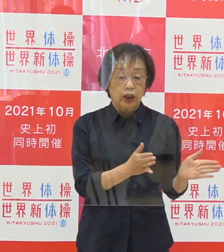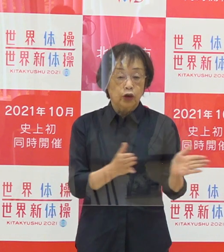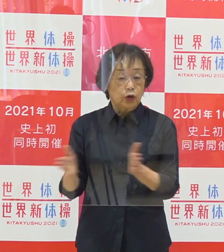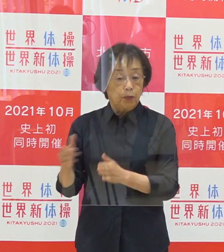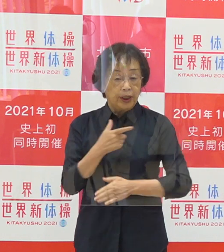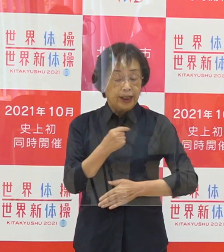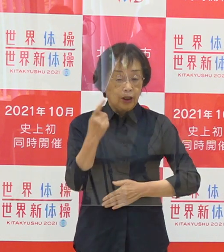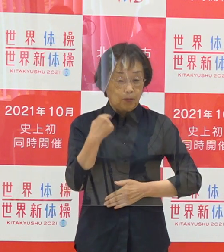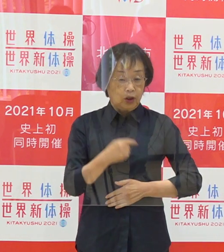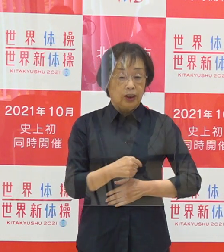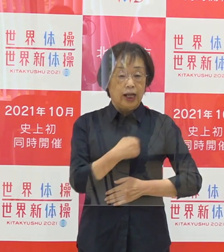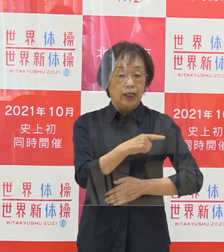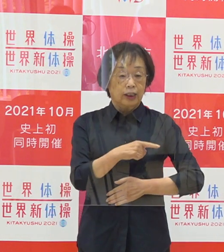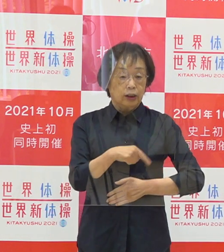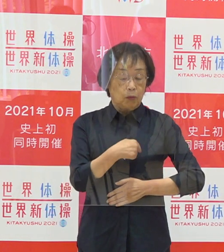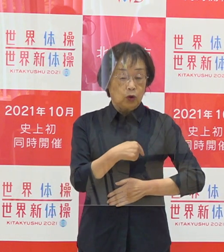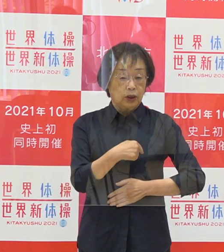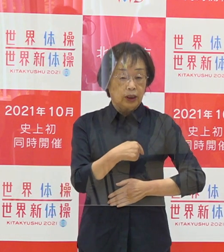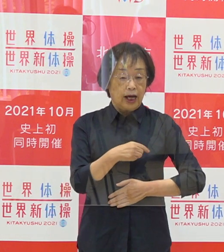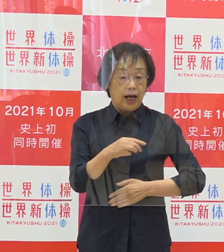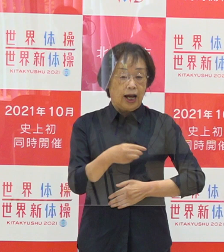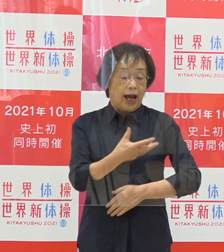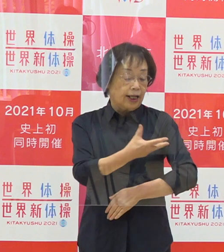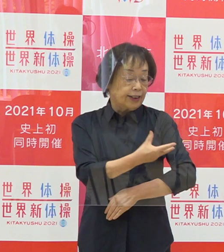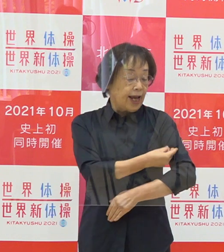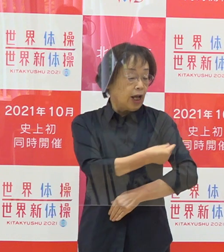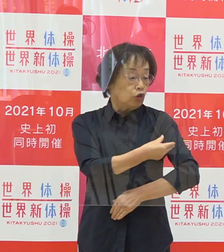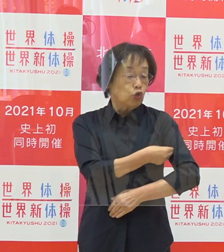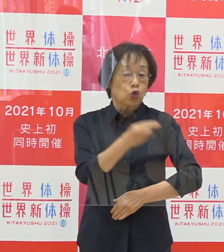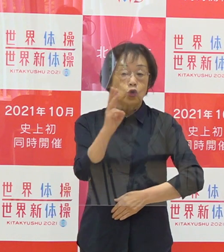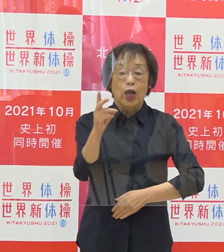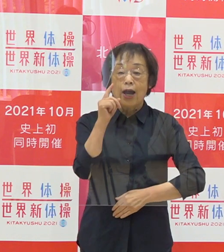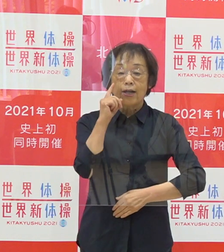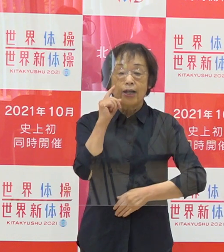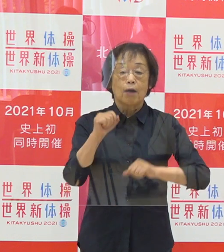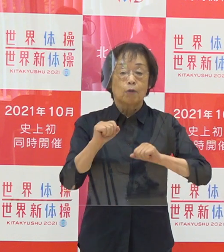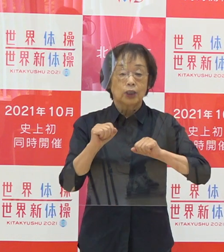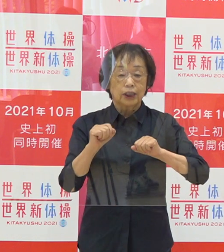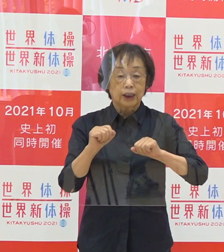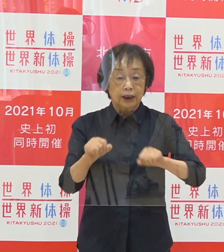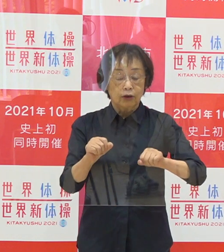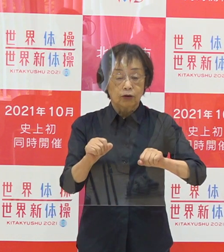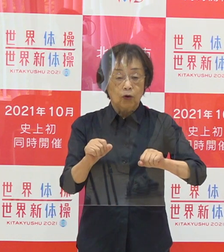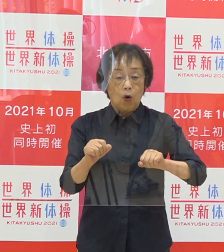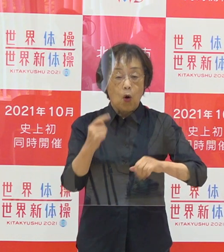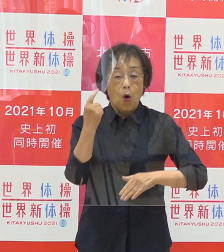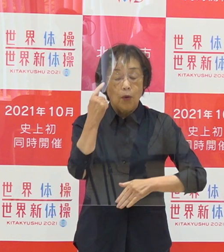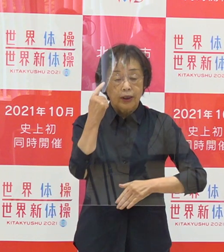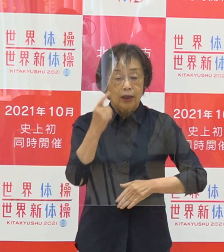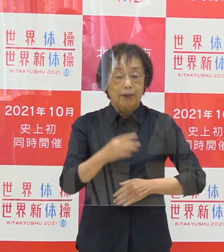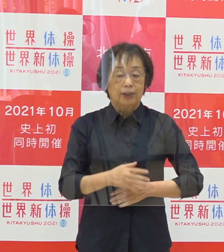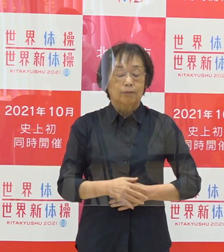気持ちの上ではこれはやっぱり3回目の接種になるというふうに思います。